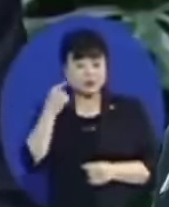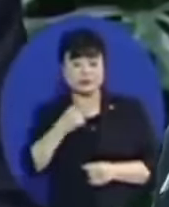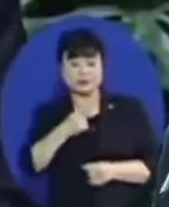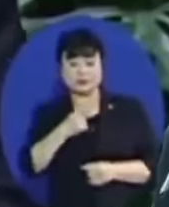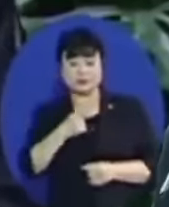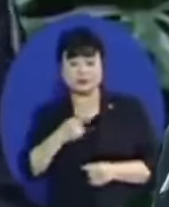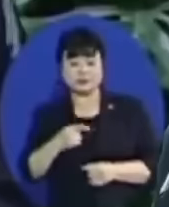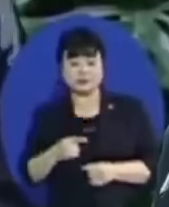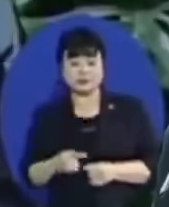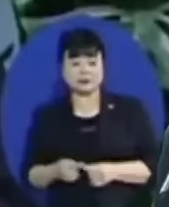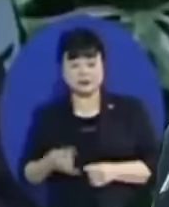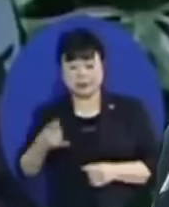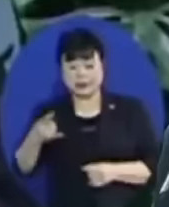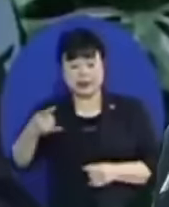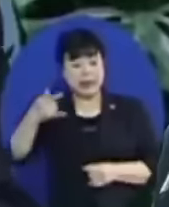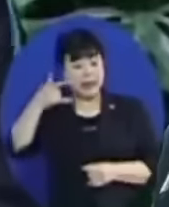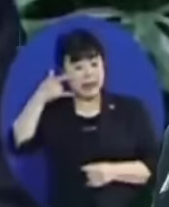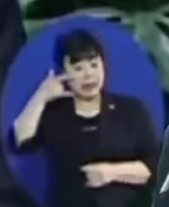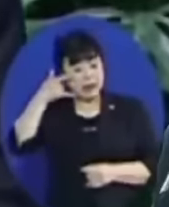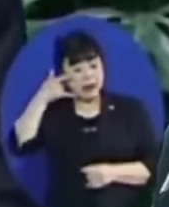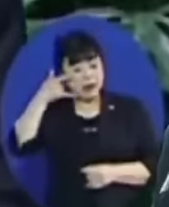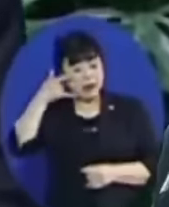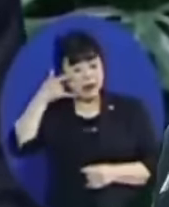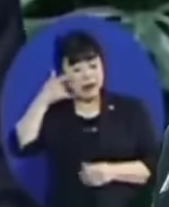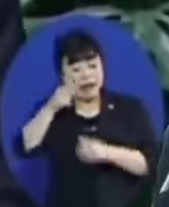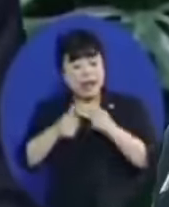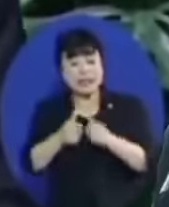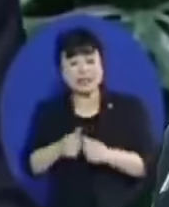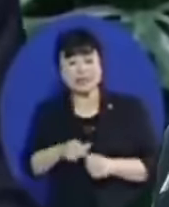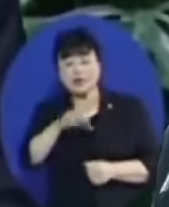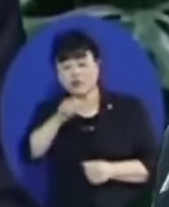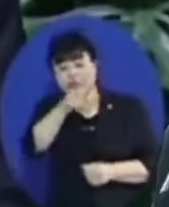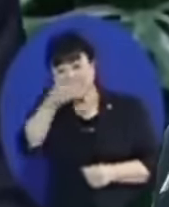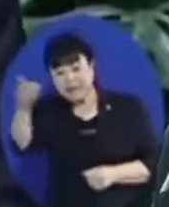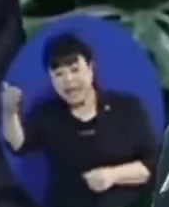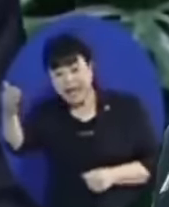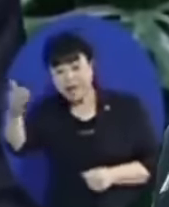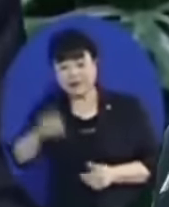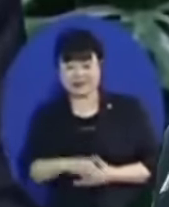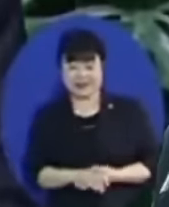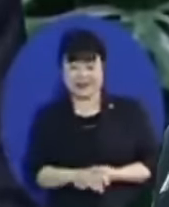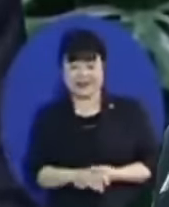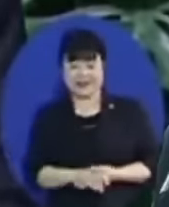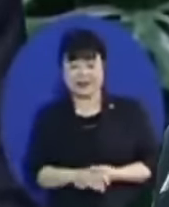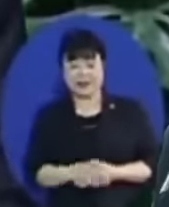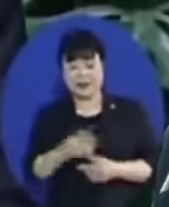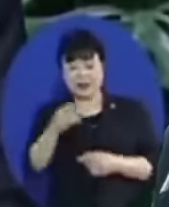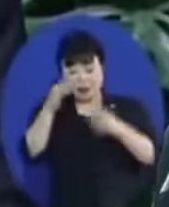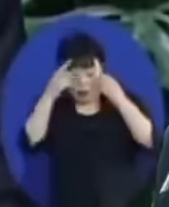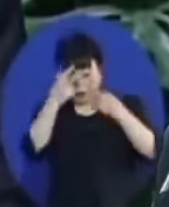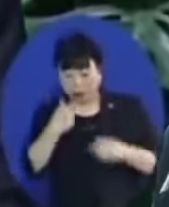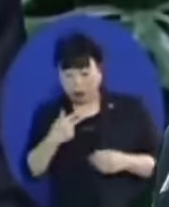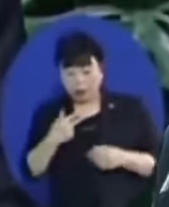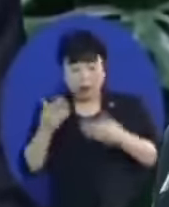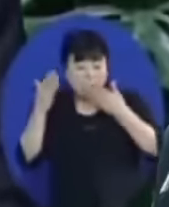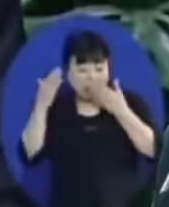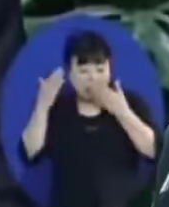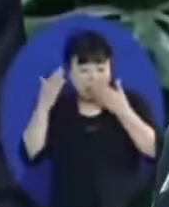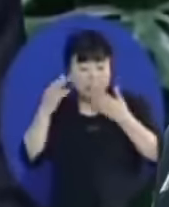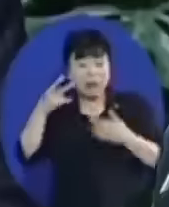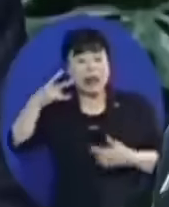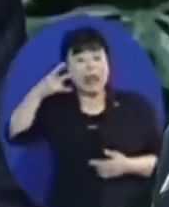삼중장애를 가진 헬렌 켈러에게 혹시 하나님이 원망스럽지 않으냐고 물었었습니다. 그는 눈도 못 보고 귀도 못 보고 말도